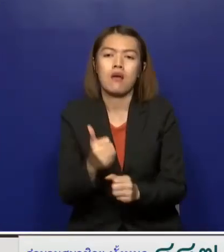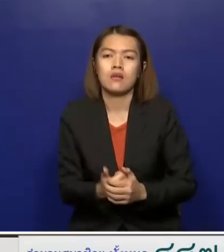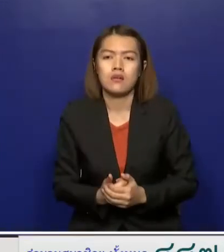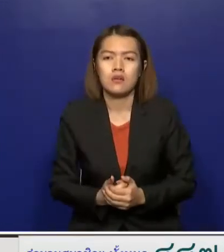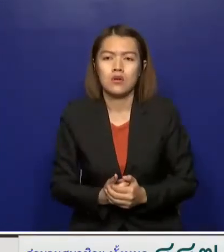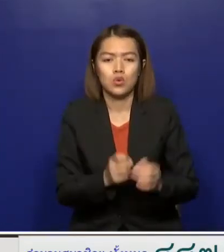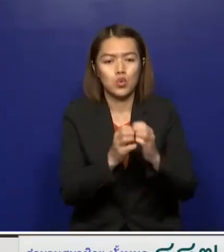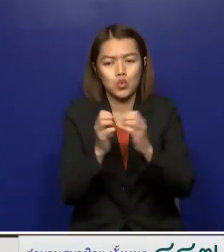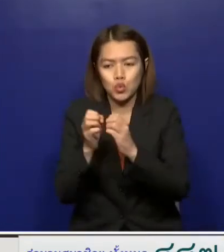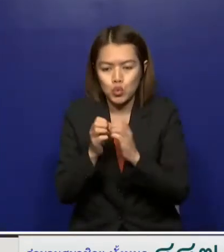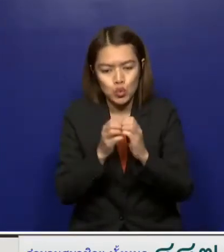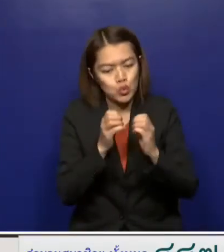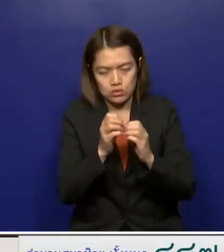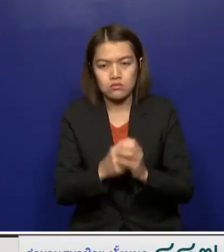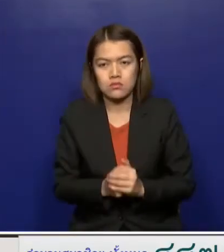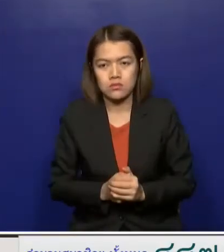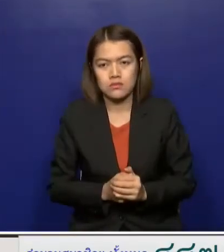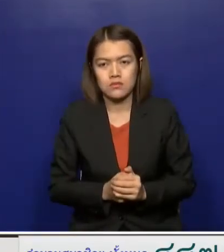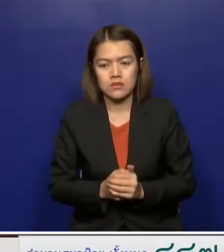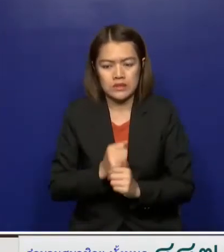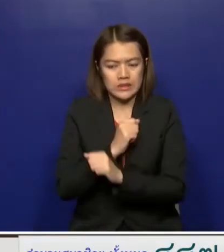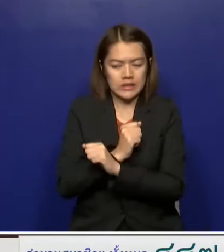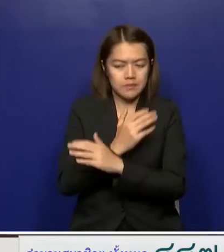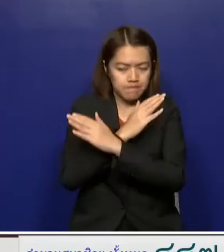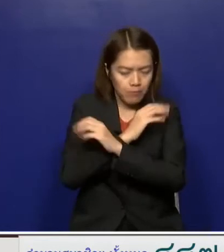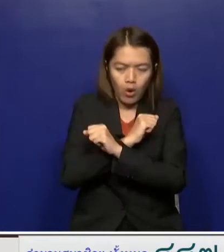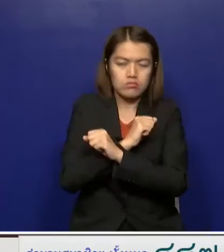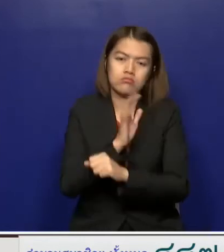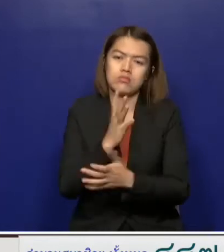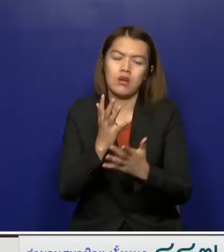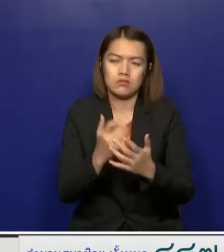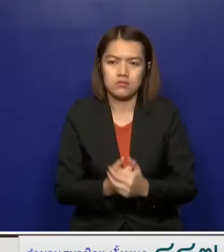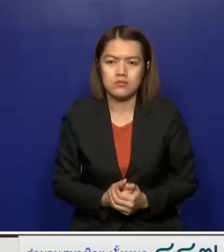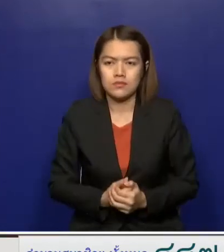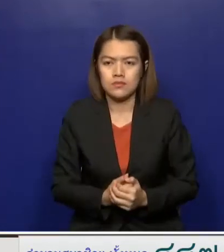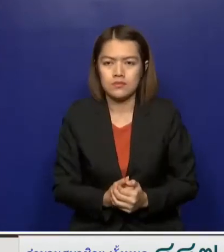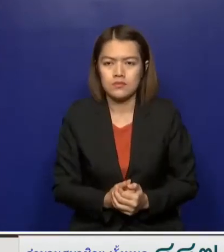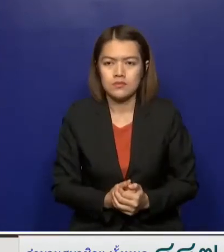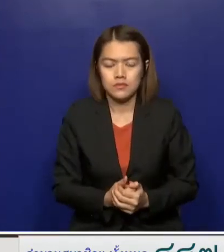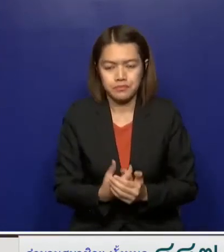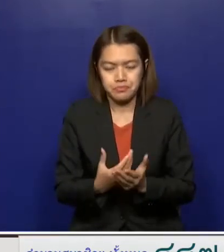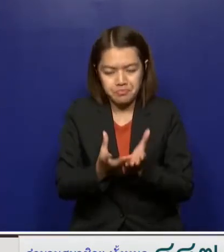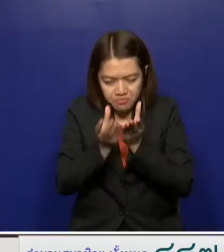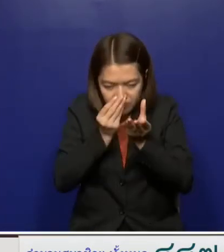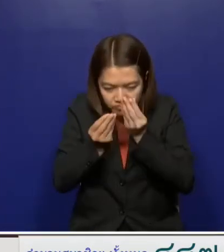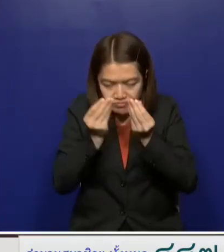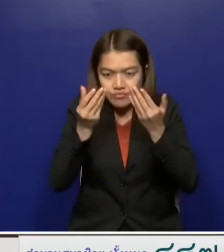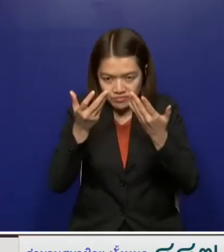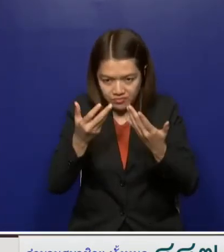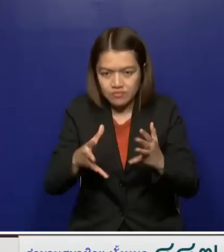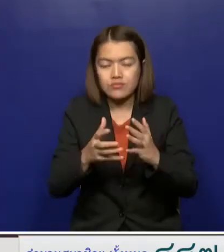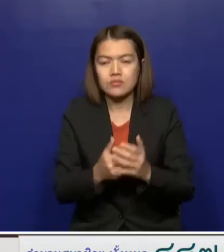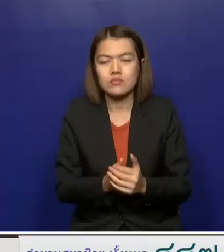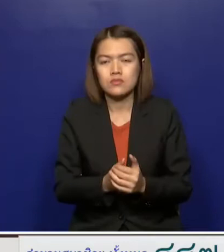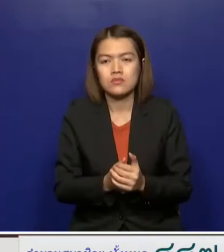เขาหมดเขาปกป้ตเองไม่ได้เลยเพราฉะนั้นเี่ยเมอเราศึกษาเรื่องนี้มันตองศึกษาใหเหนว่า